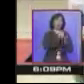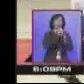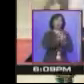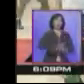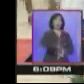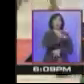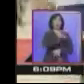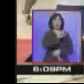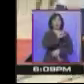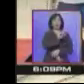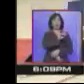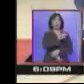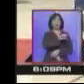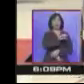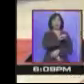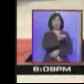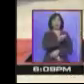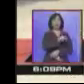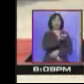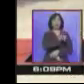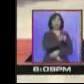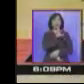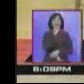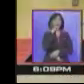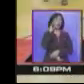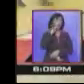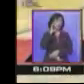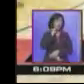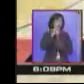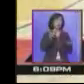na sinalanta ng ulan at baha. Imbis na sa Hulyo pa,